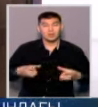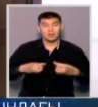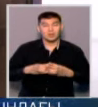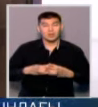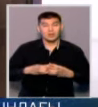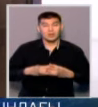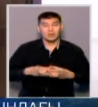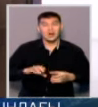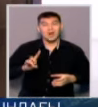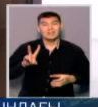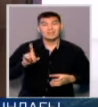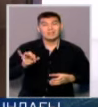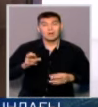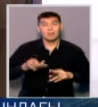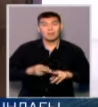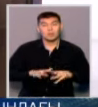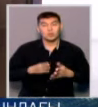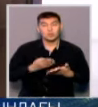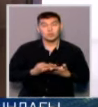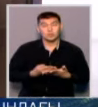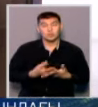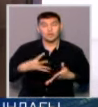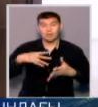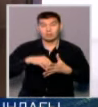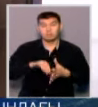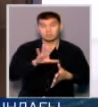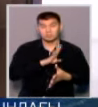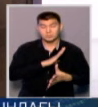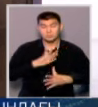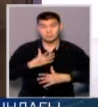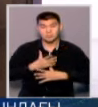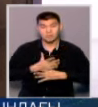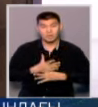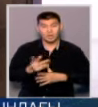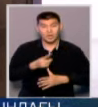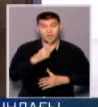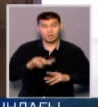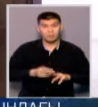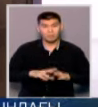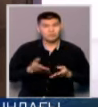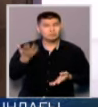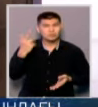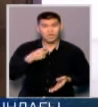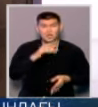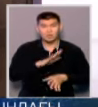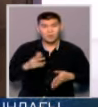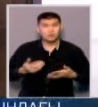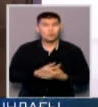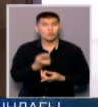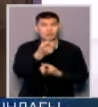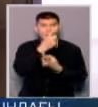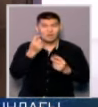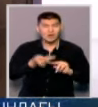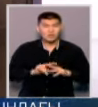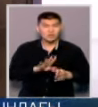императоры Наполеон Бонапарттың да үлесі болғандығын айтылды. Бұл бұдан бұрын айтылмаған сөз